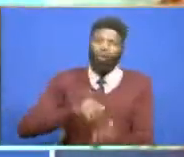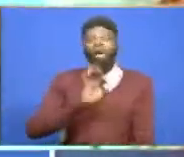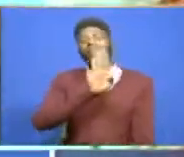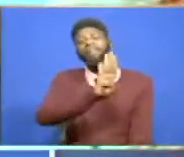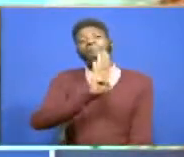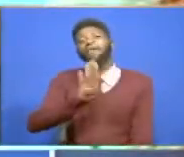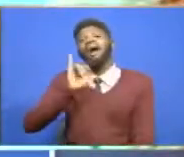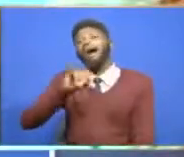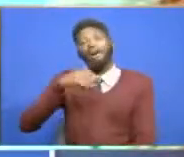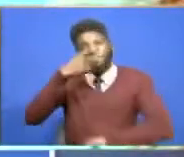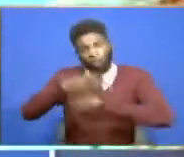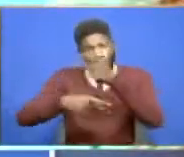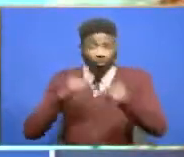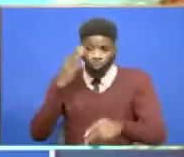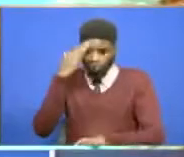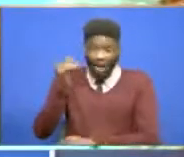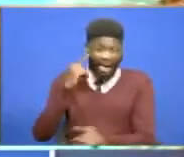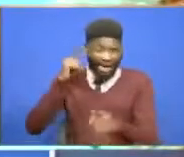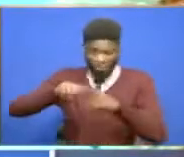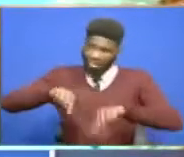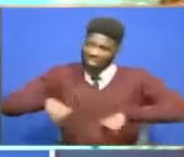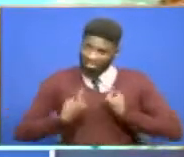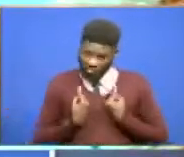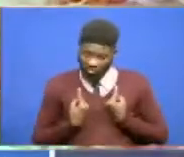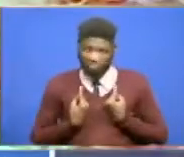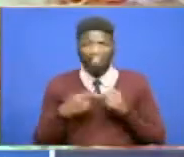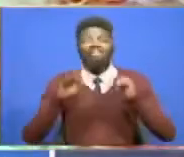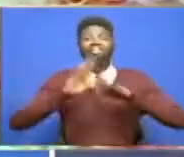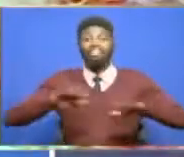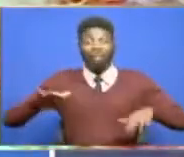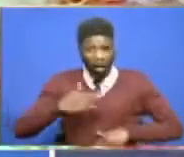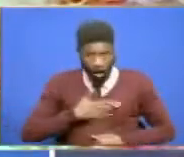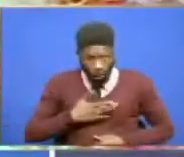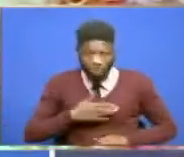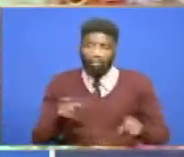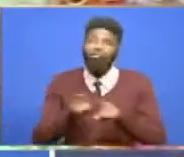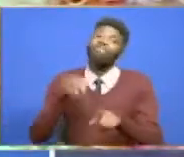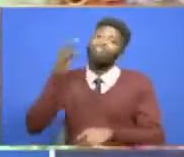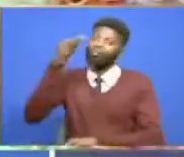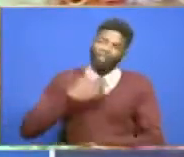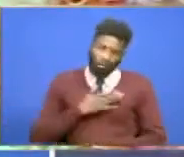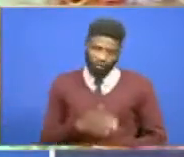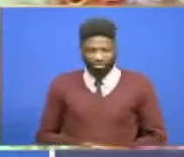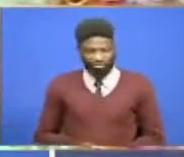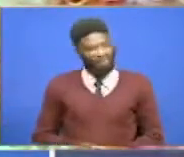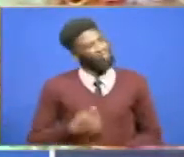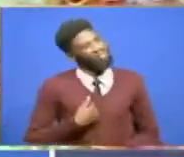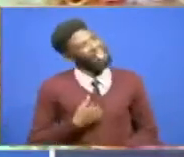it is about ourselves, our children and our future.